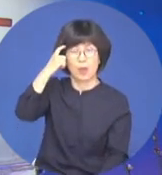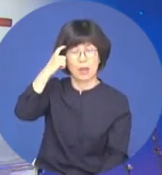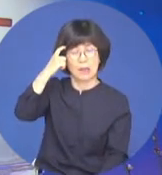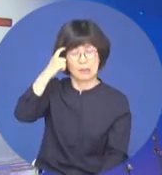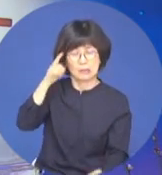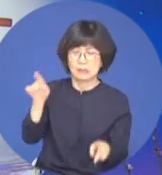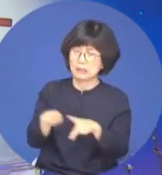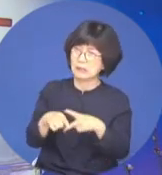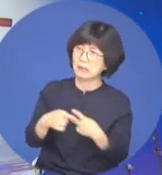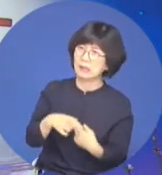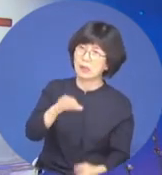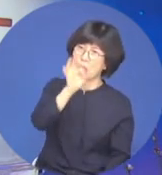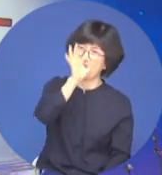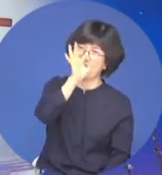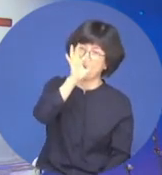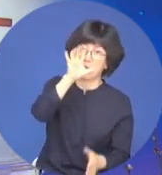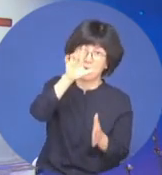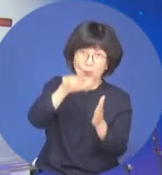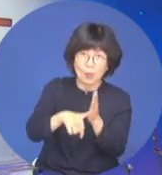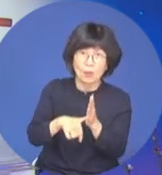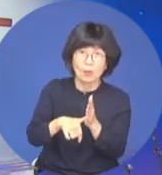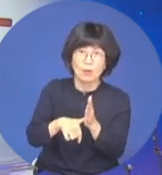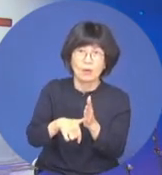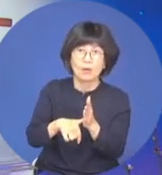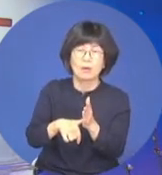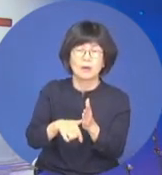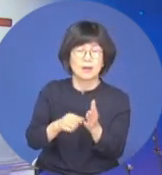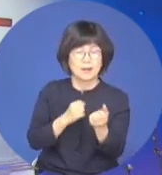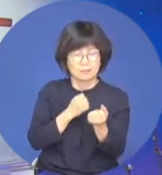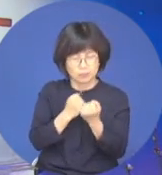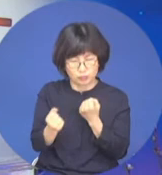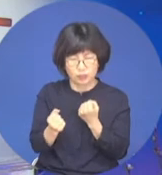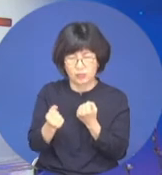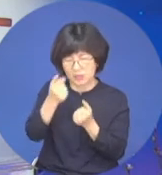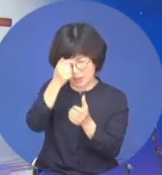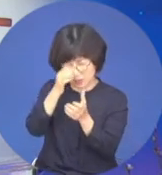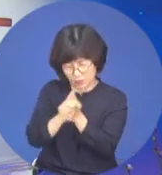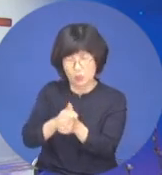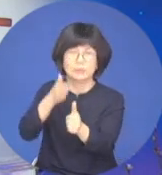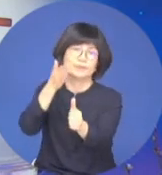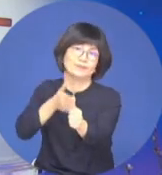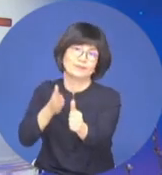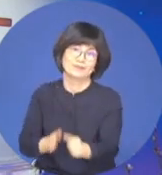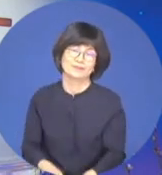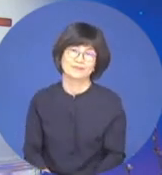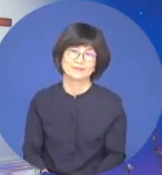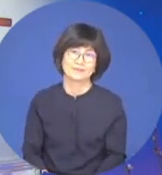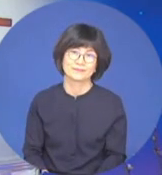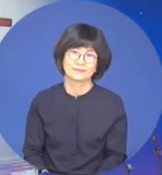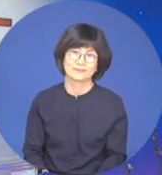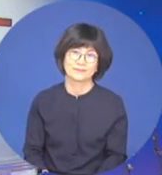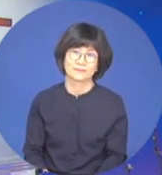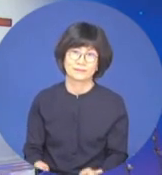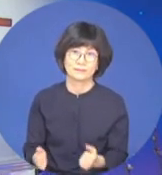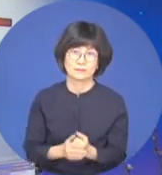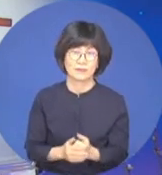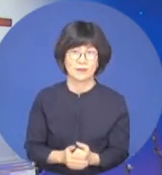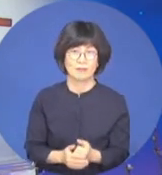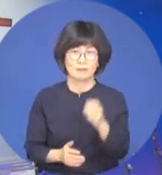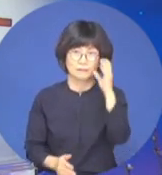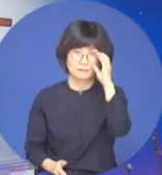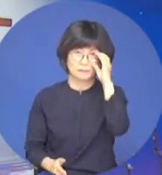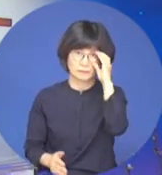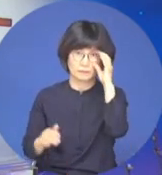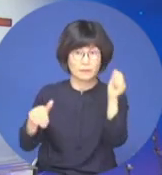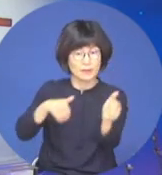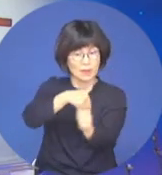나가서 어찌하여, 어찌하여 탄식하며 기도하시길 바랍니다. 예? 그래서 여러분, 도저히 상황이